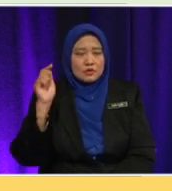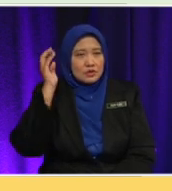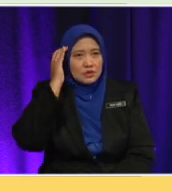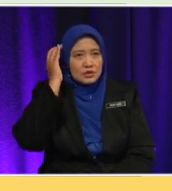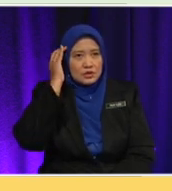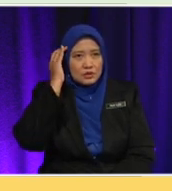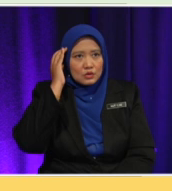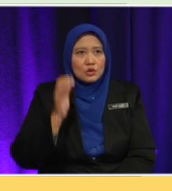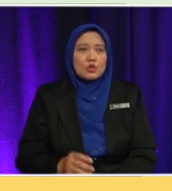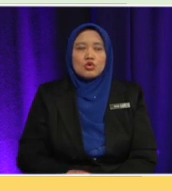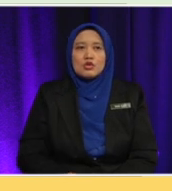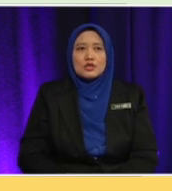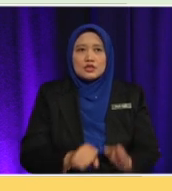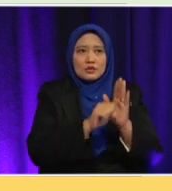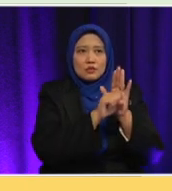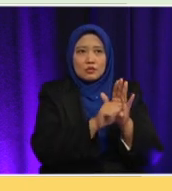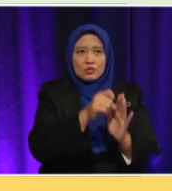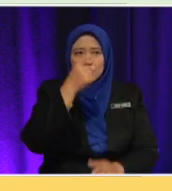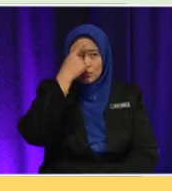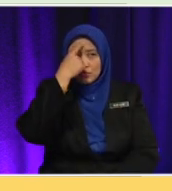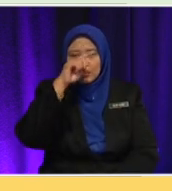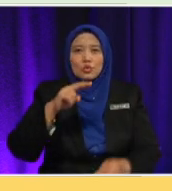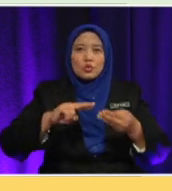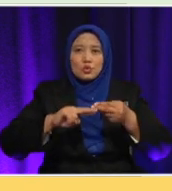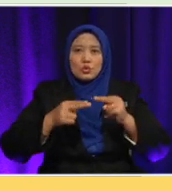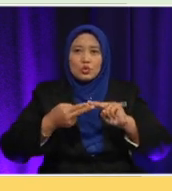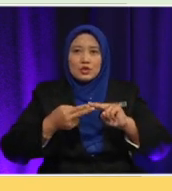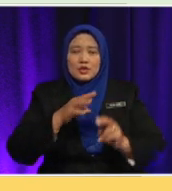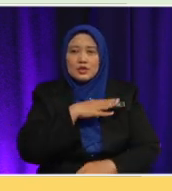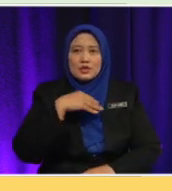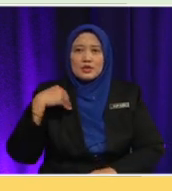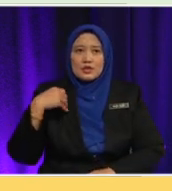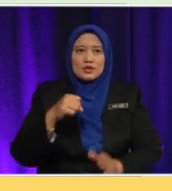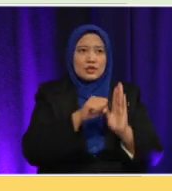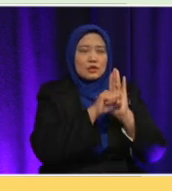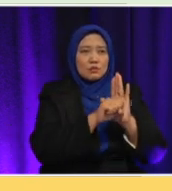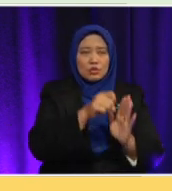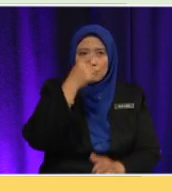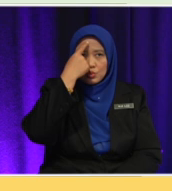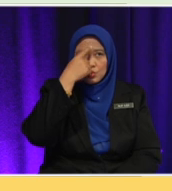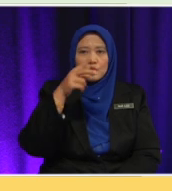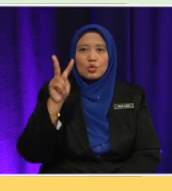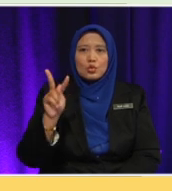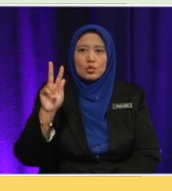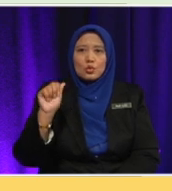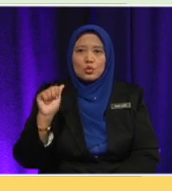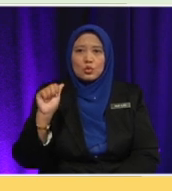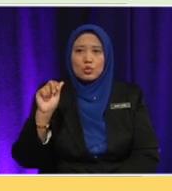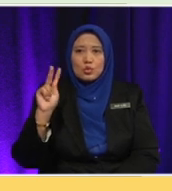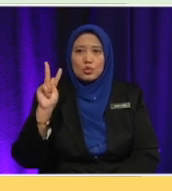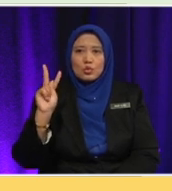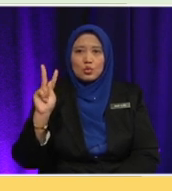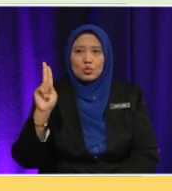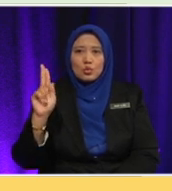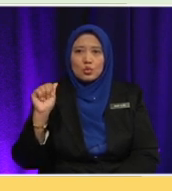dan simbol untuk quantity sebuah kita akan gunakan dalam langkah kerja dan sebagainya sudah dekat sini kita